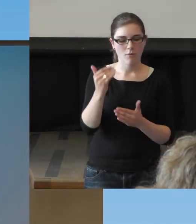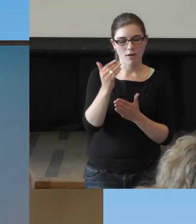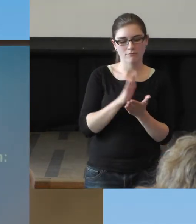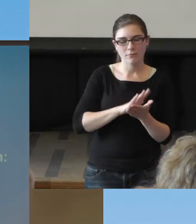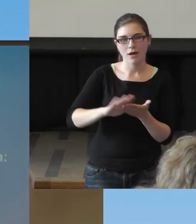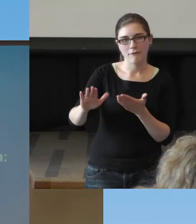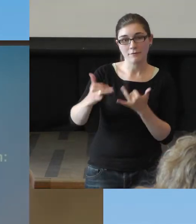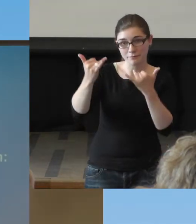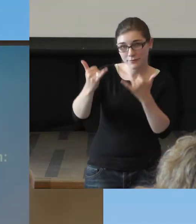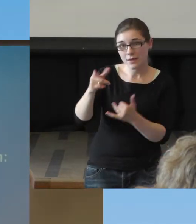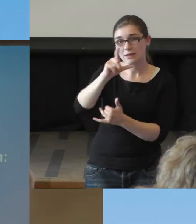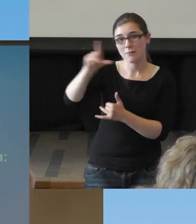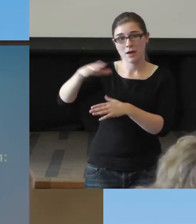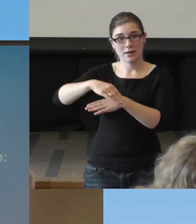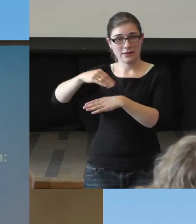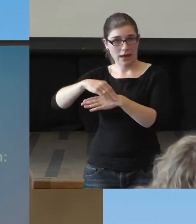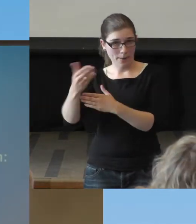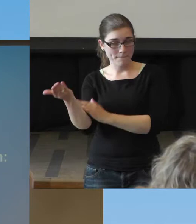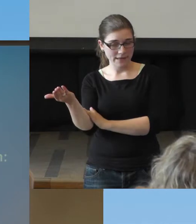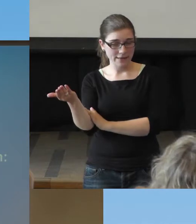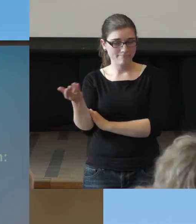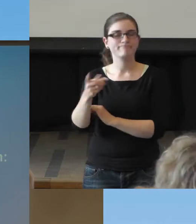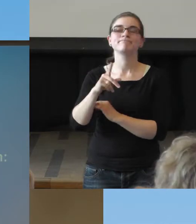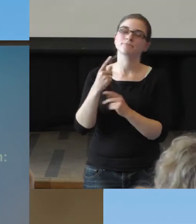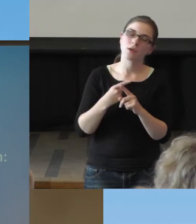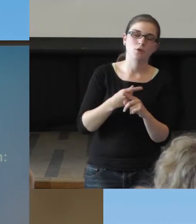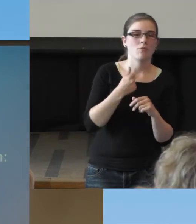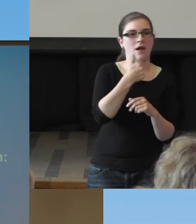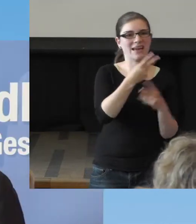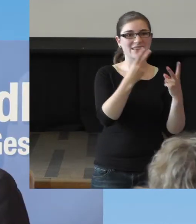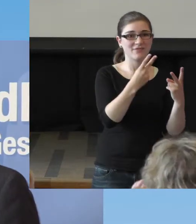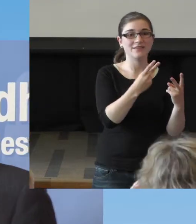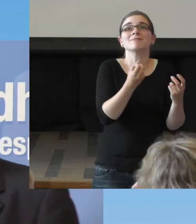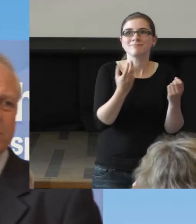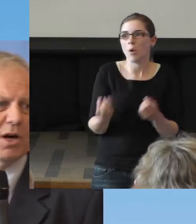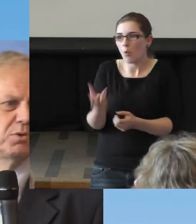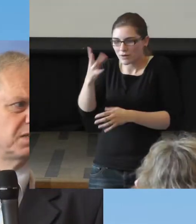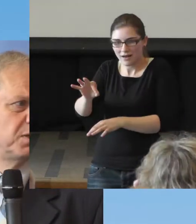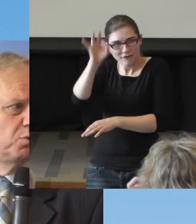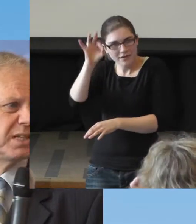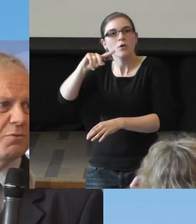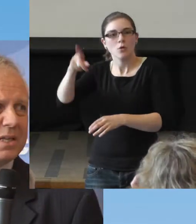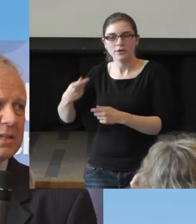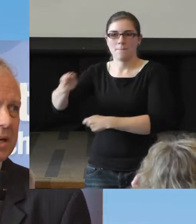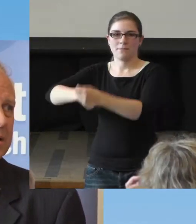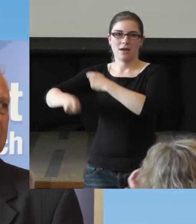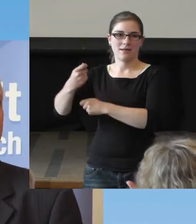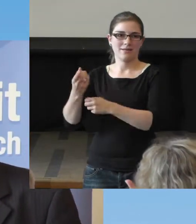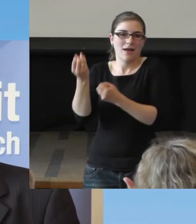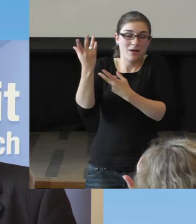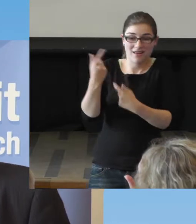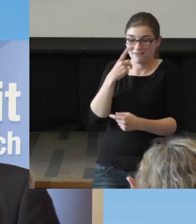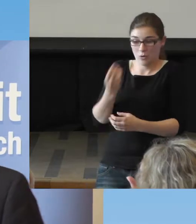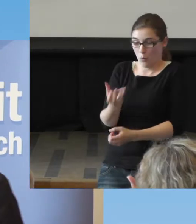jetzt kommen wir schon zur Therapie und da kann man sagen, das Wichtigste ist natürlich die Ursache beseitigen, setzt aber voraus, dass man eine Ursache finden kann.